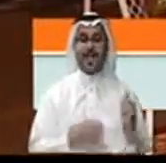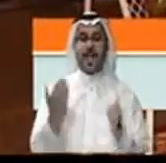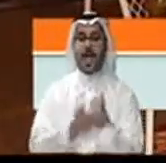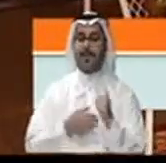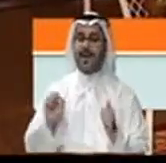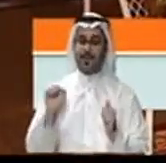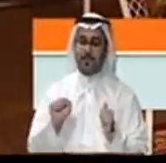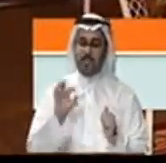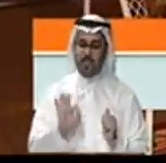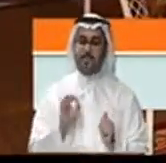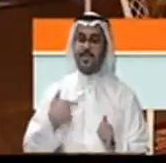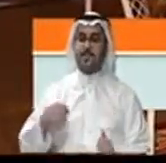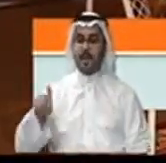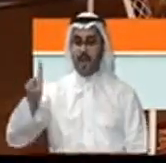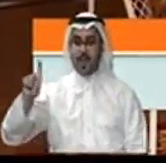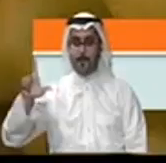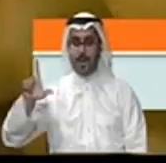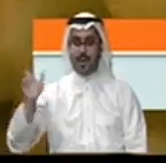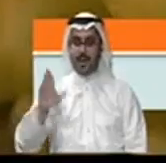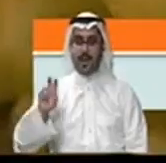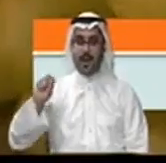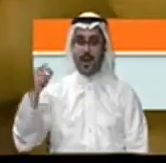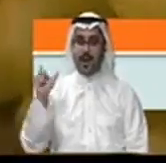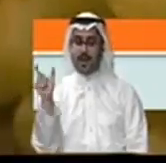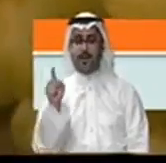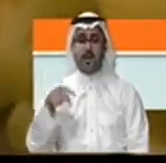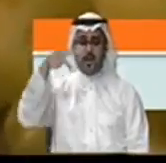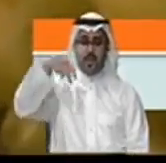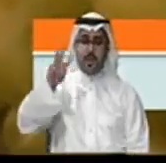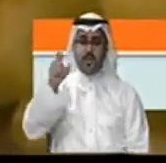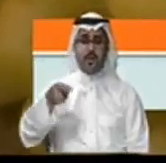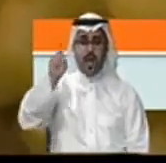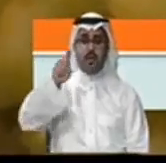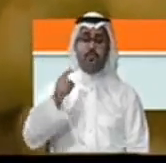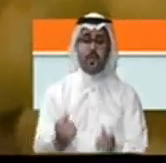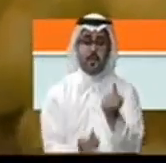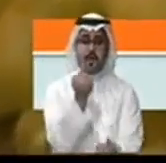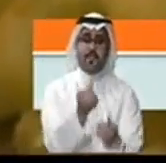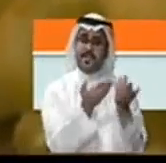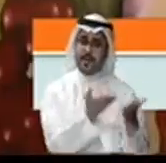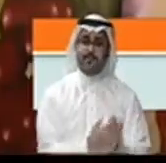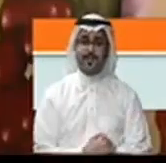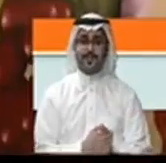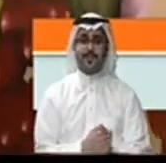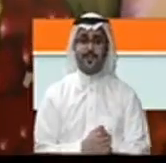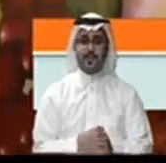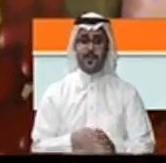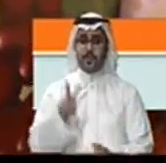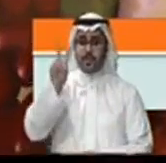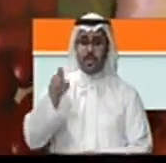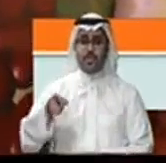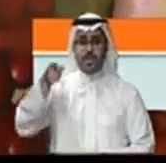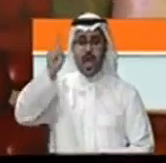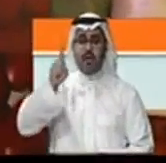بأن محافظة بلقرن تحتضن أكثر من 38 ألف مزرعة وبإنتاج يبلغ 20 ألف